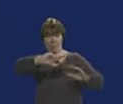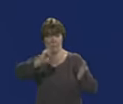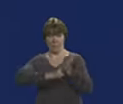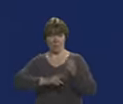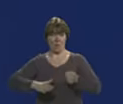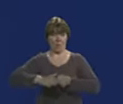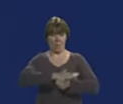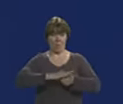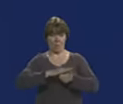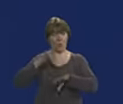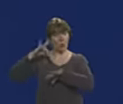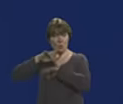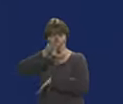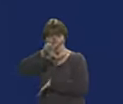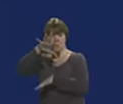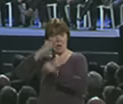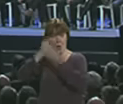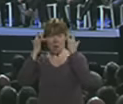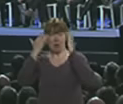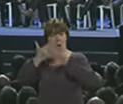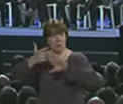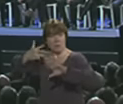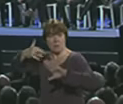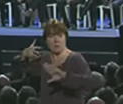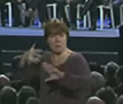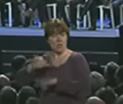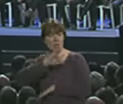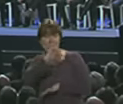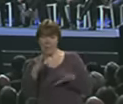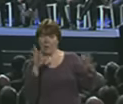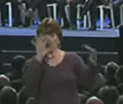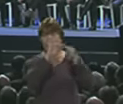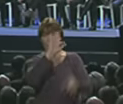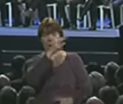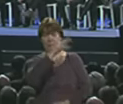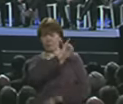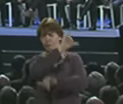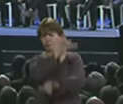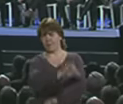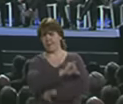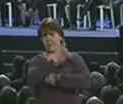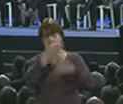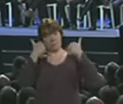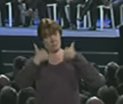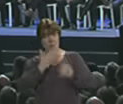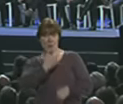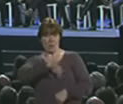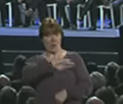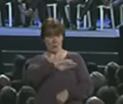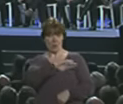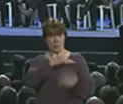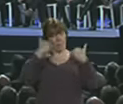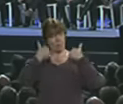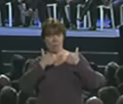vous avec 35 années d'expérience de la vie politique. Jamais je n'ai fait d'accord avec le Front National. Je suis le responsable politique qui a le plus débattu